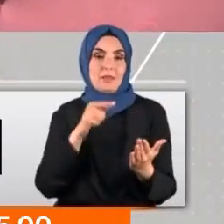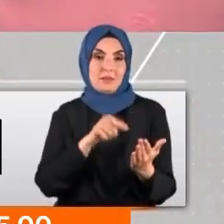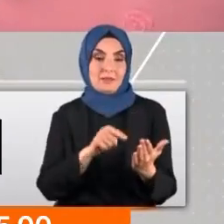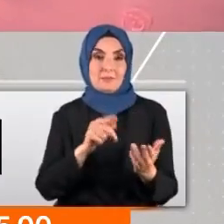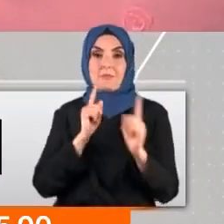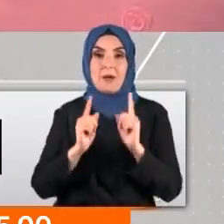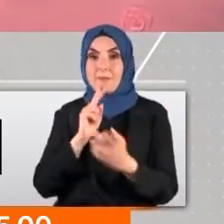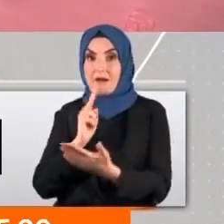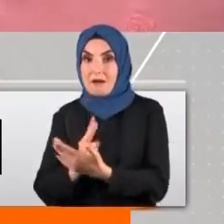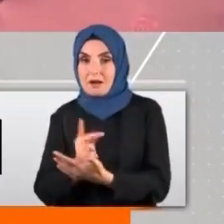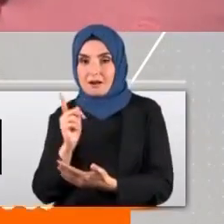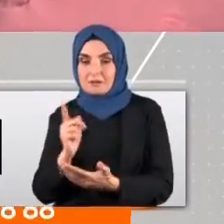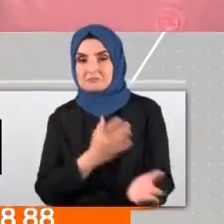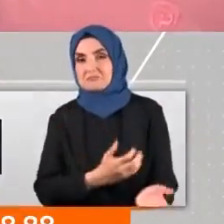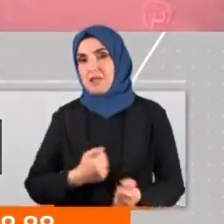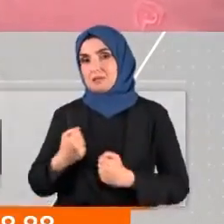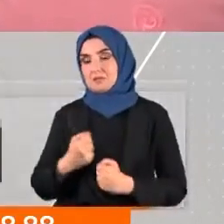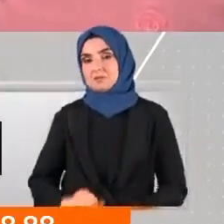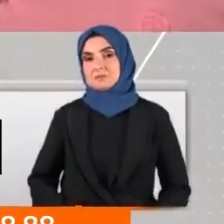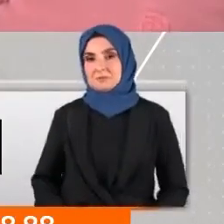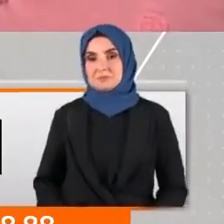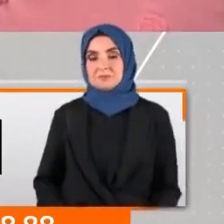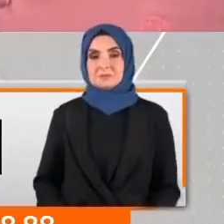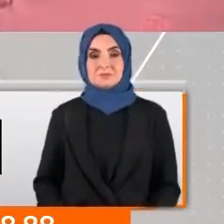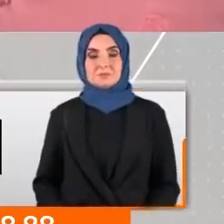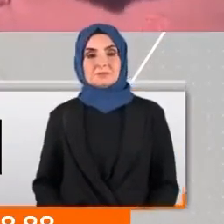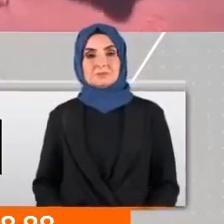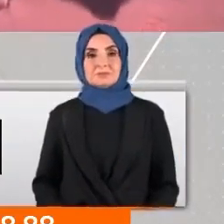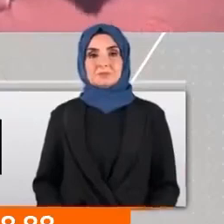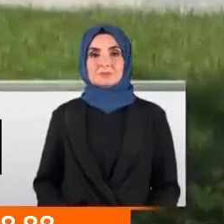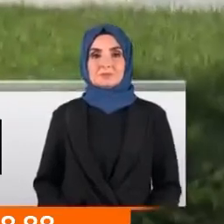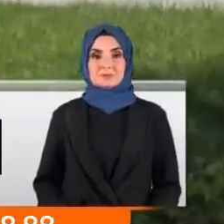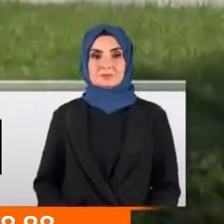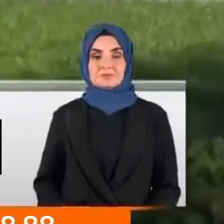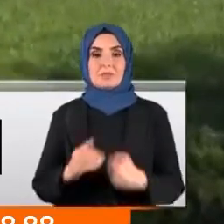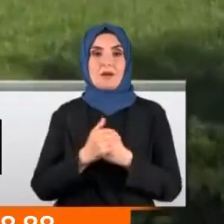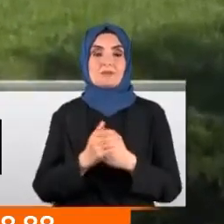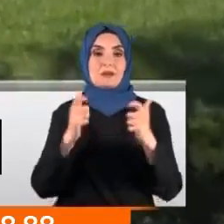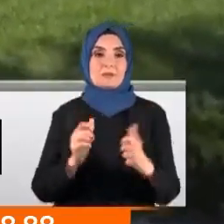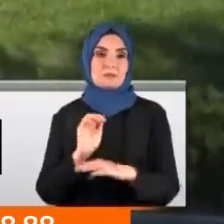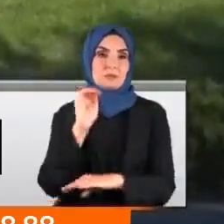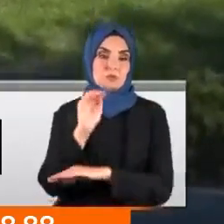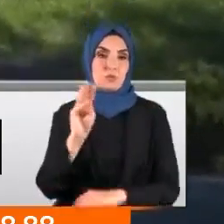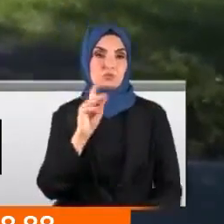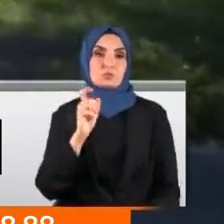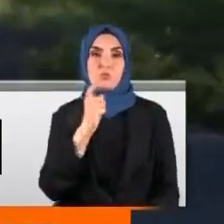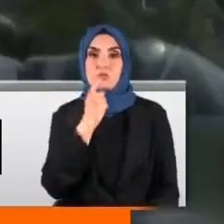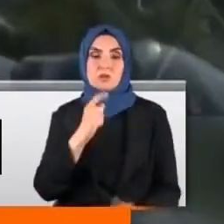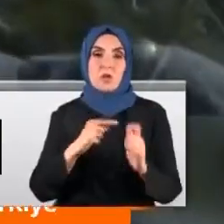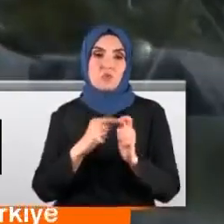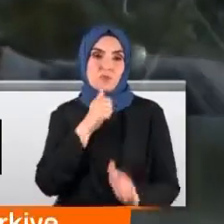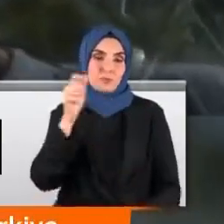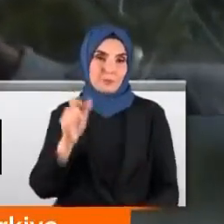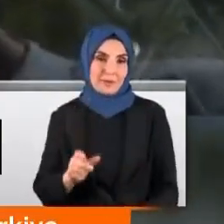Alkolmetrenin azizliğine uğradığımı düşündüm. Bu olay beni 2 ay boyunca çok mağdur etti. Antalya'da yaşayan 39 yaşındaki Eyüp